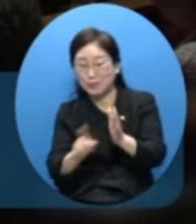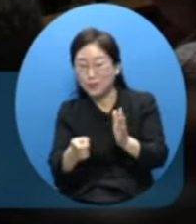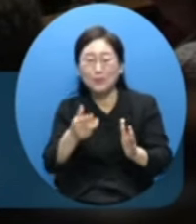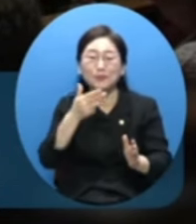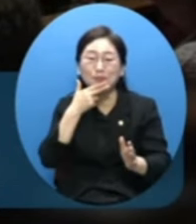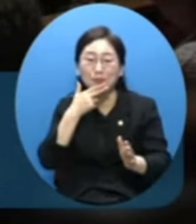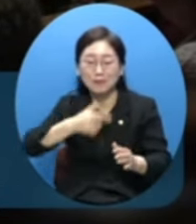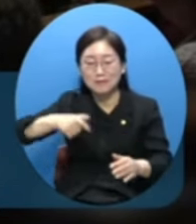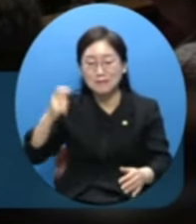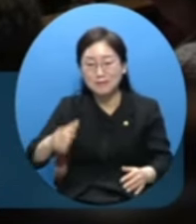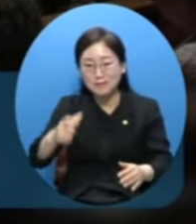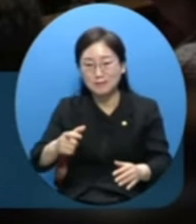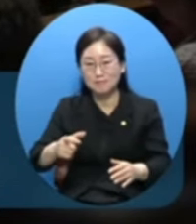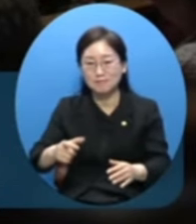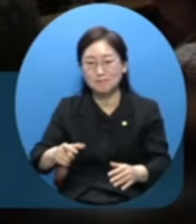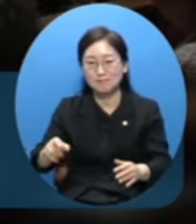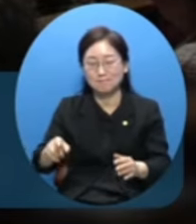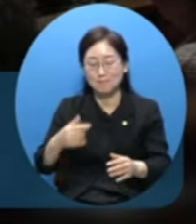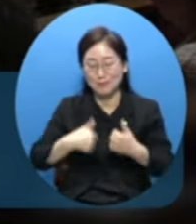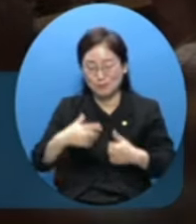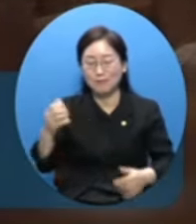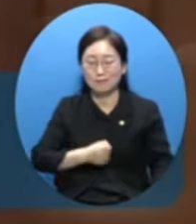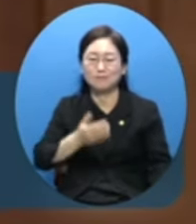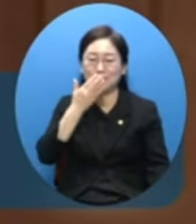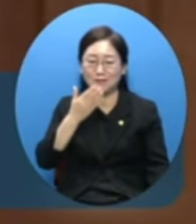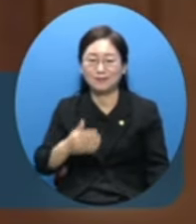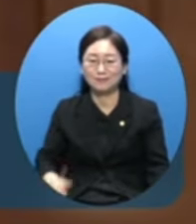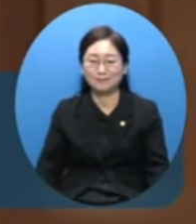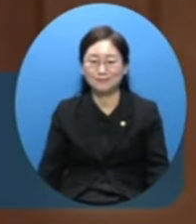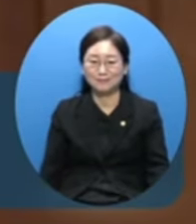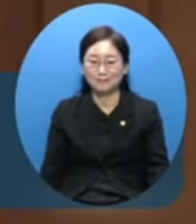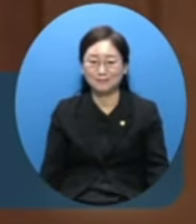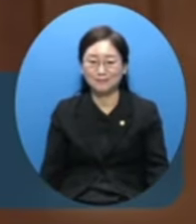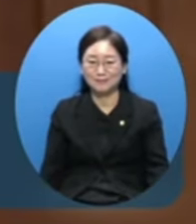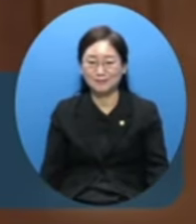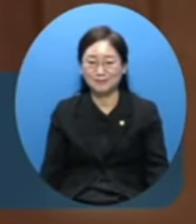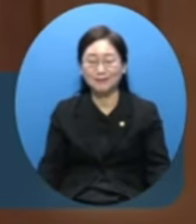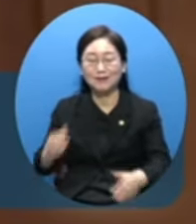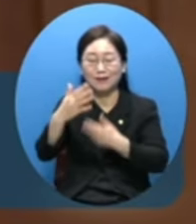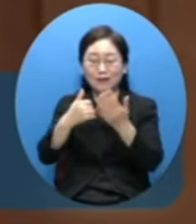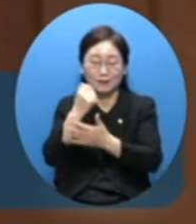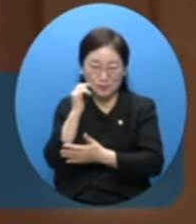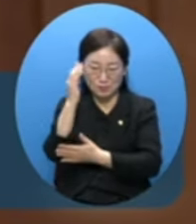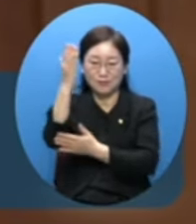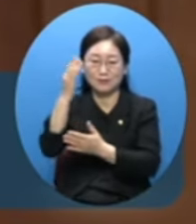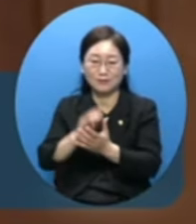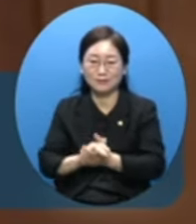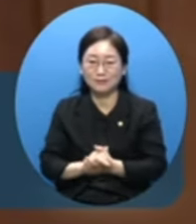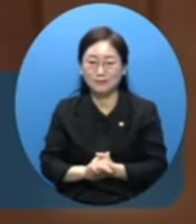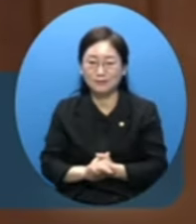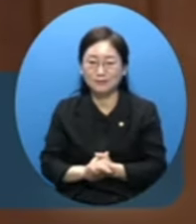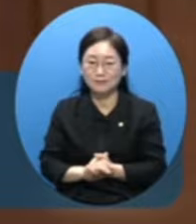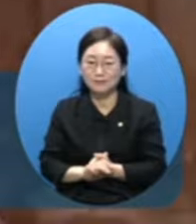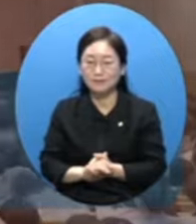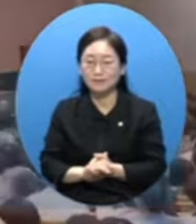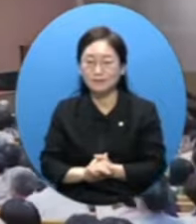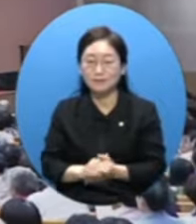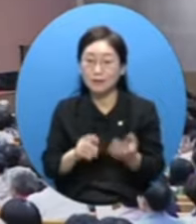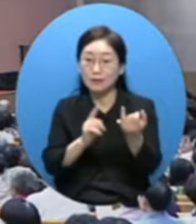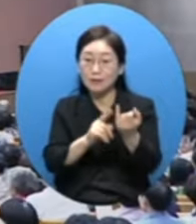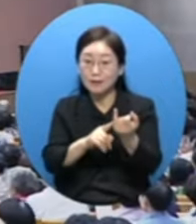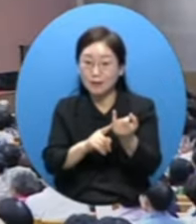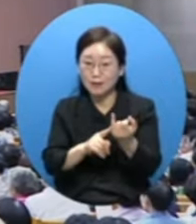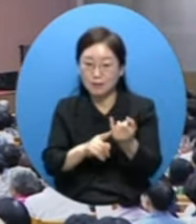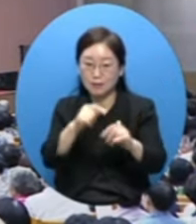수 있게 된다 할렐루야 하나님께 영 돌립니다 이분은 심지가